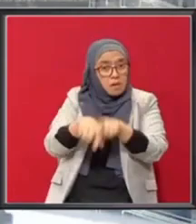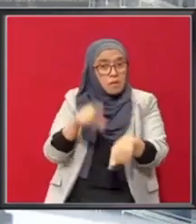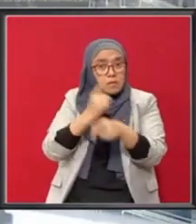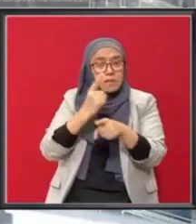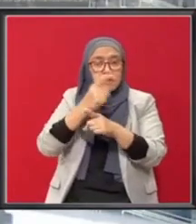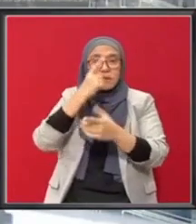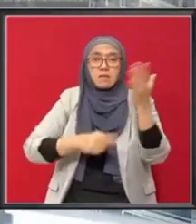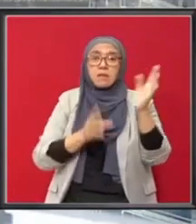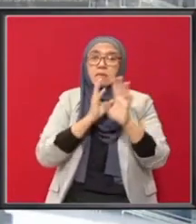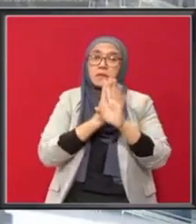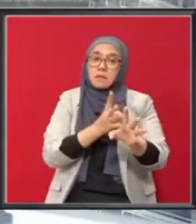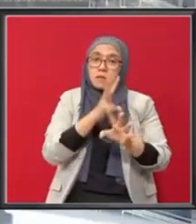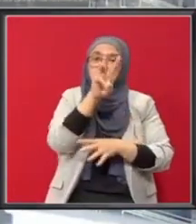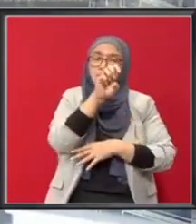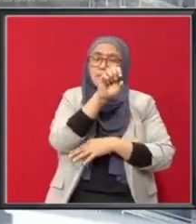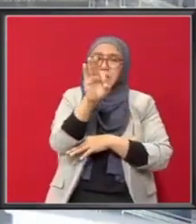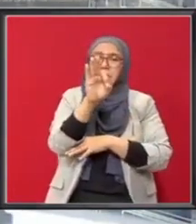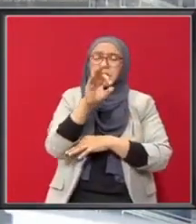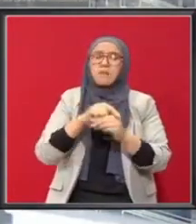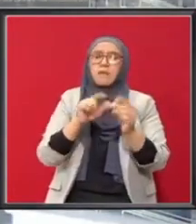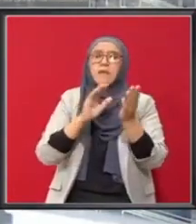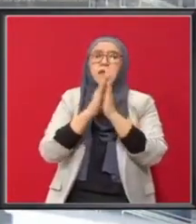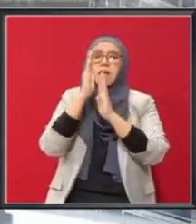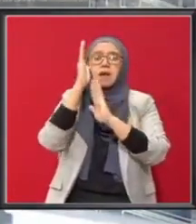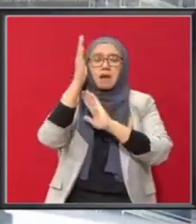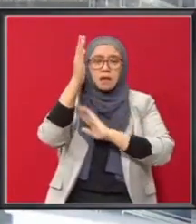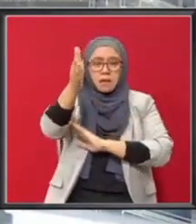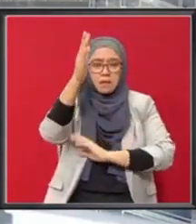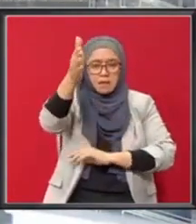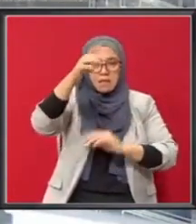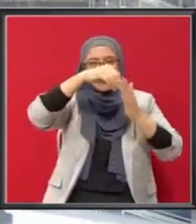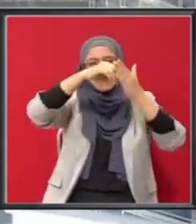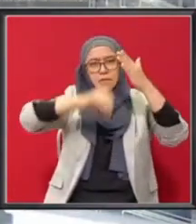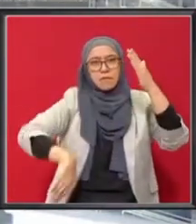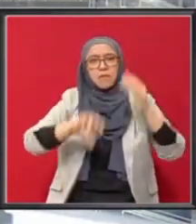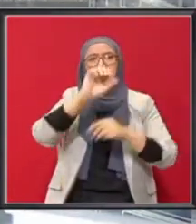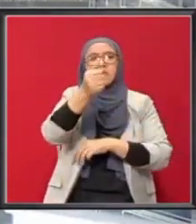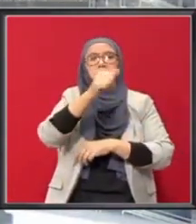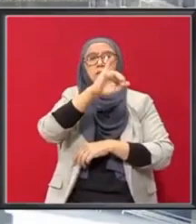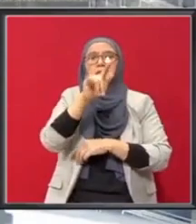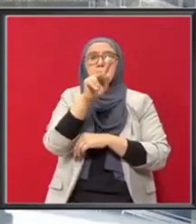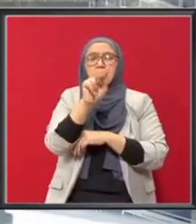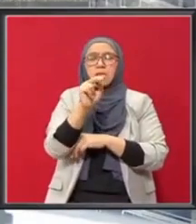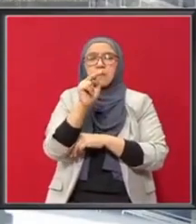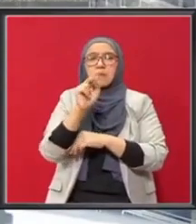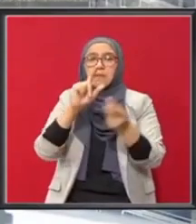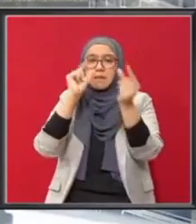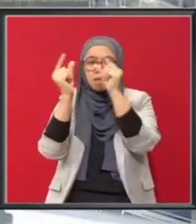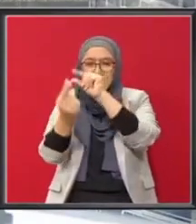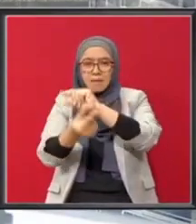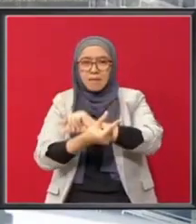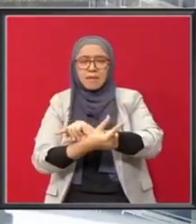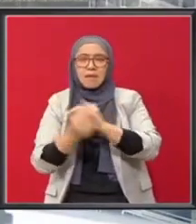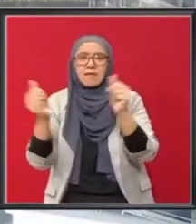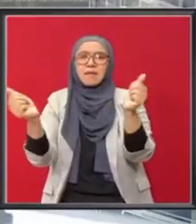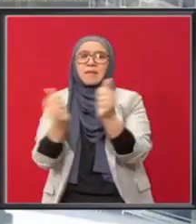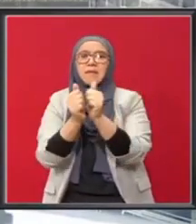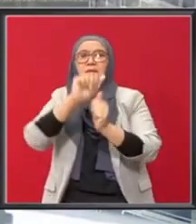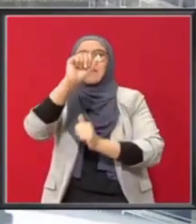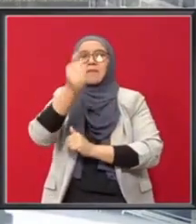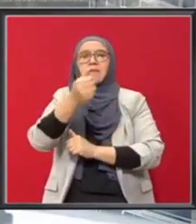wehda believin ini akan diklaim 10 jawatan diganti dengan teknologi baru dengan norma baru yaitu